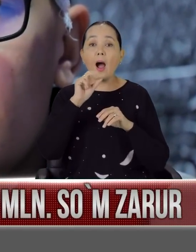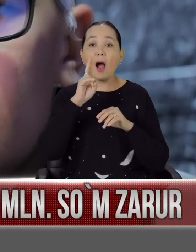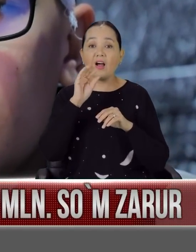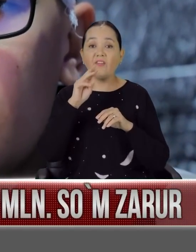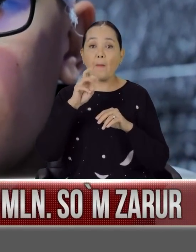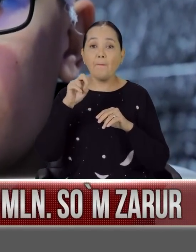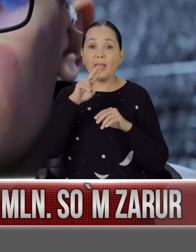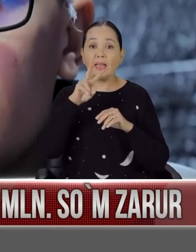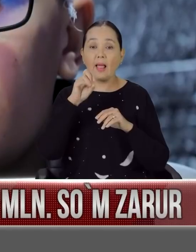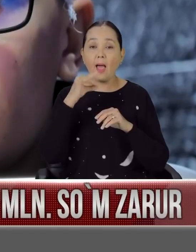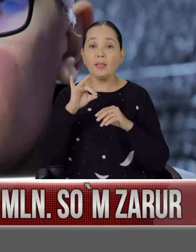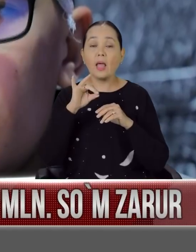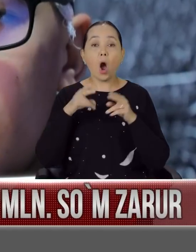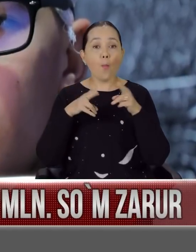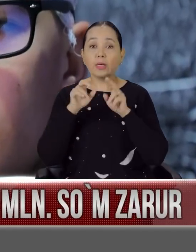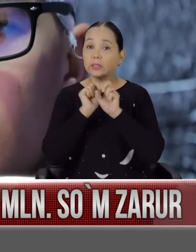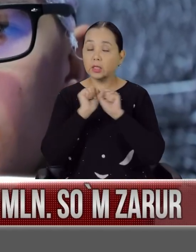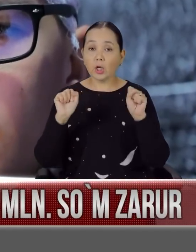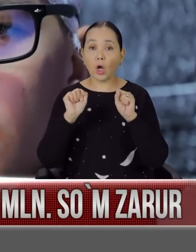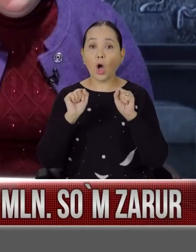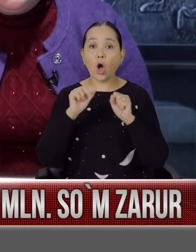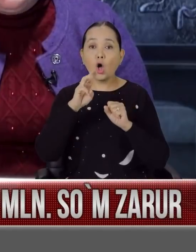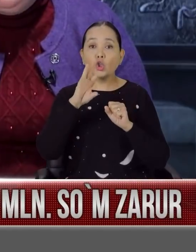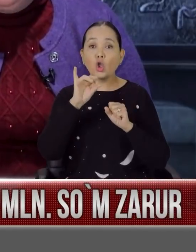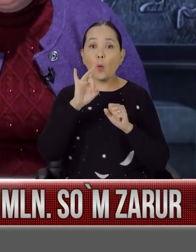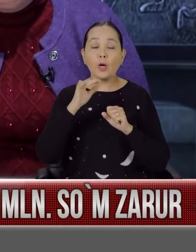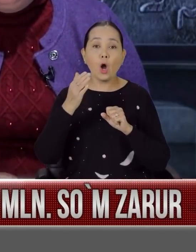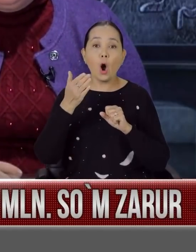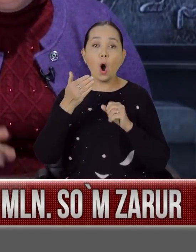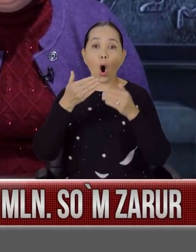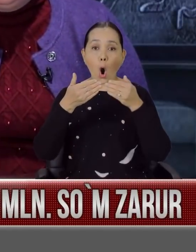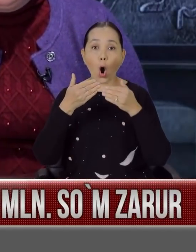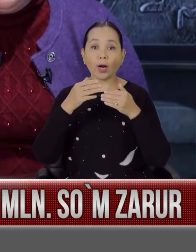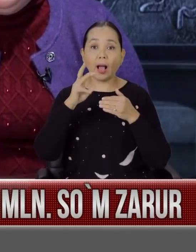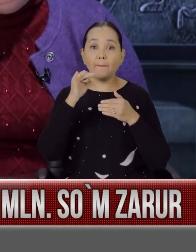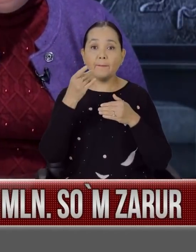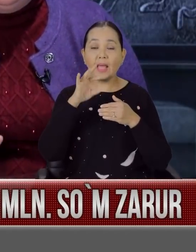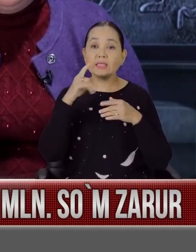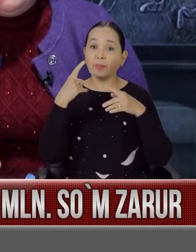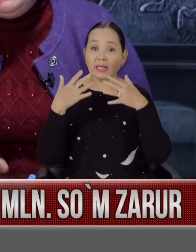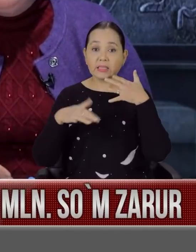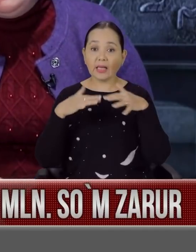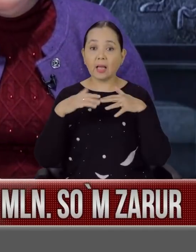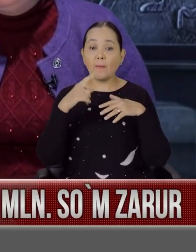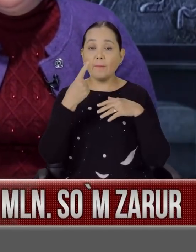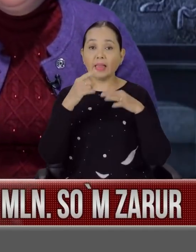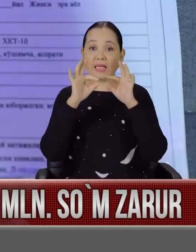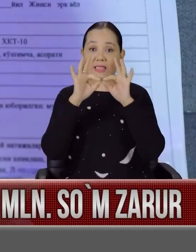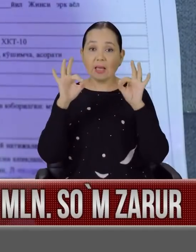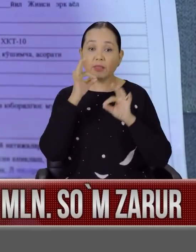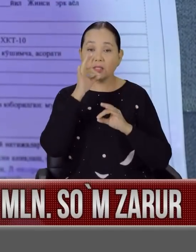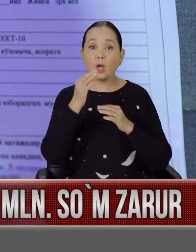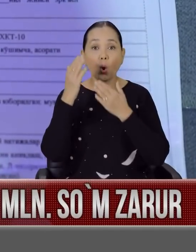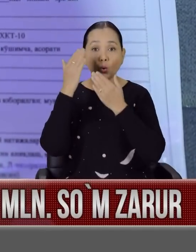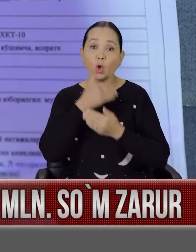opajon, O'zbekistonda operatsiya qilib bo'lmaydi tomirni. Arqa miyasida tomiri bittasi silabi, bittasi semiz deyapti.